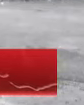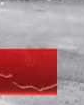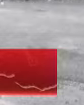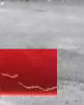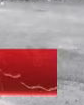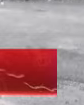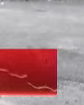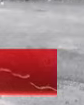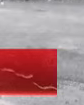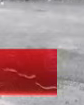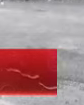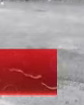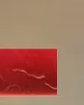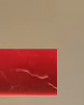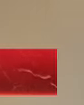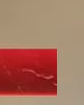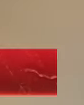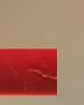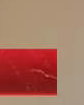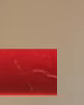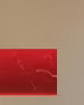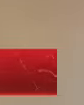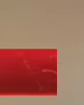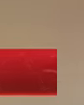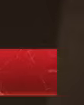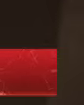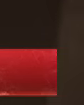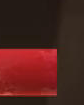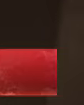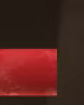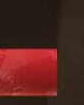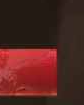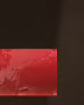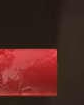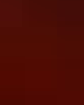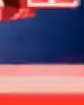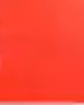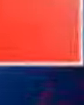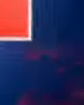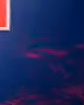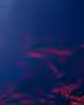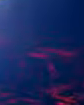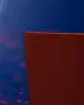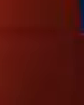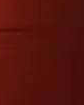проблемы, бесконечные потопы. Кто решит проблемы несчастных новоселов?